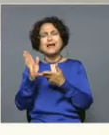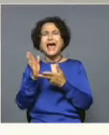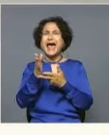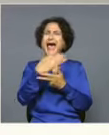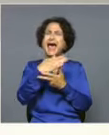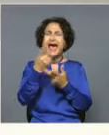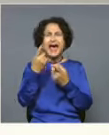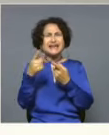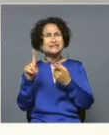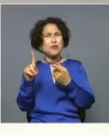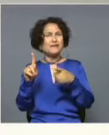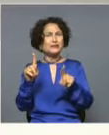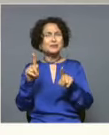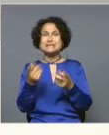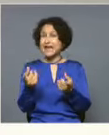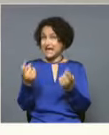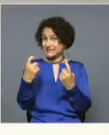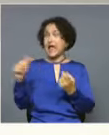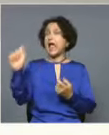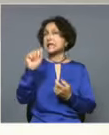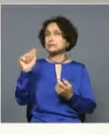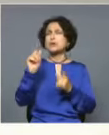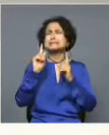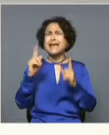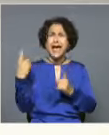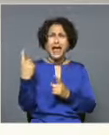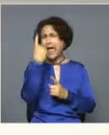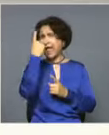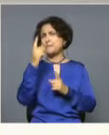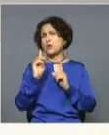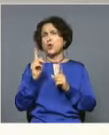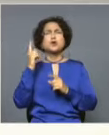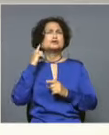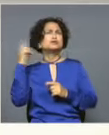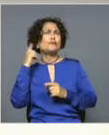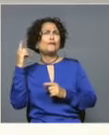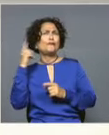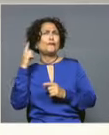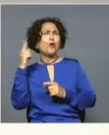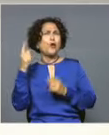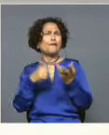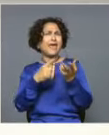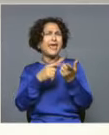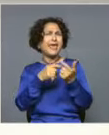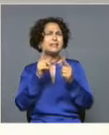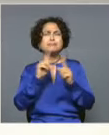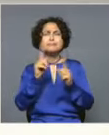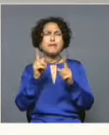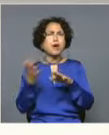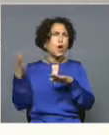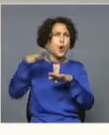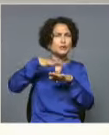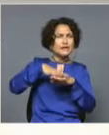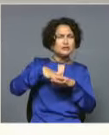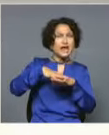азбука. Само тези звукове, които съществуват в български език по това време, а нямат отражение, нямат съответствие